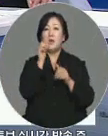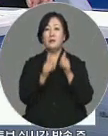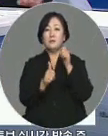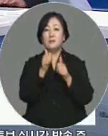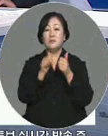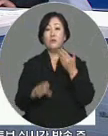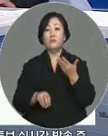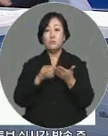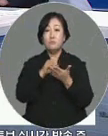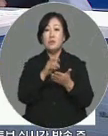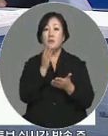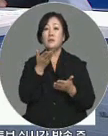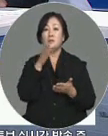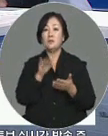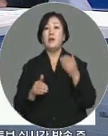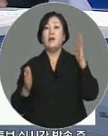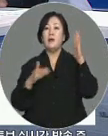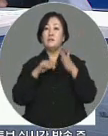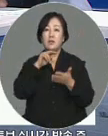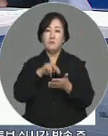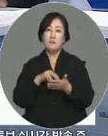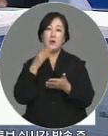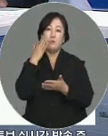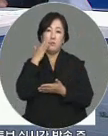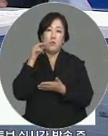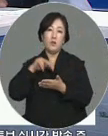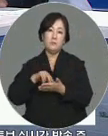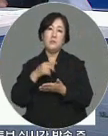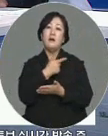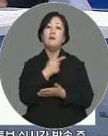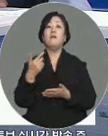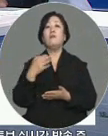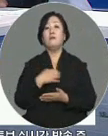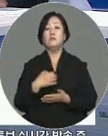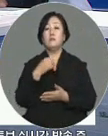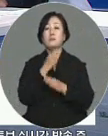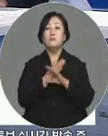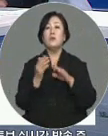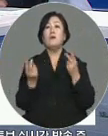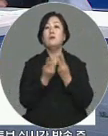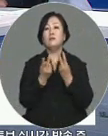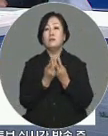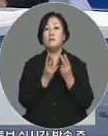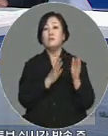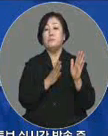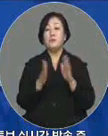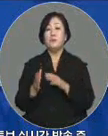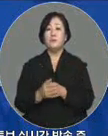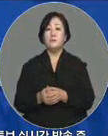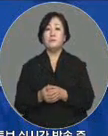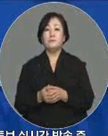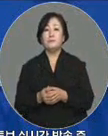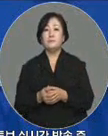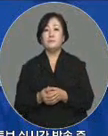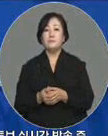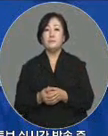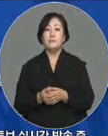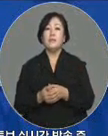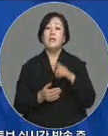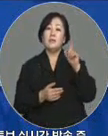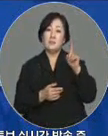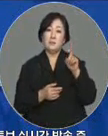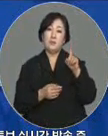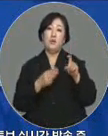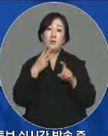있지 않습니까? 그렇다 보니까 학생들도 그렇고 학부모들도 걱정이 많으실 텐데 어떤 대응책 갖고 계십니까? 11월